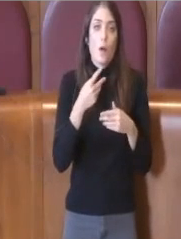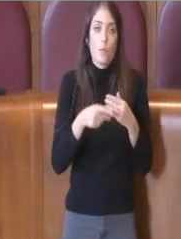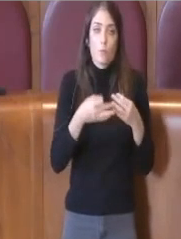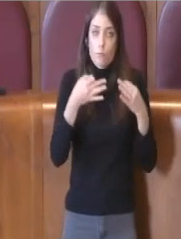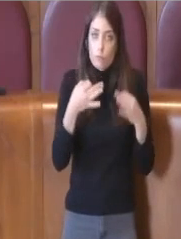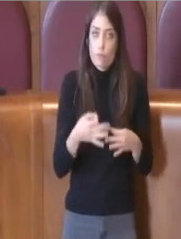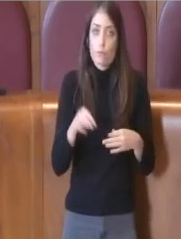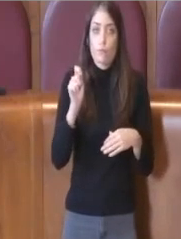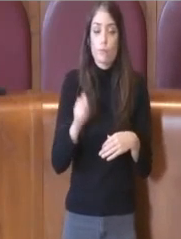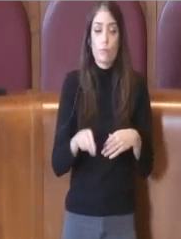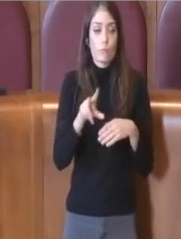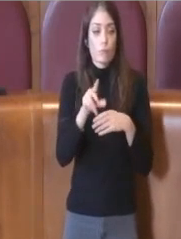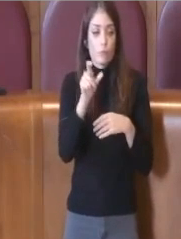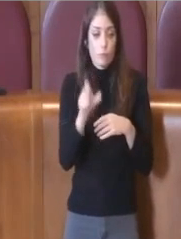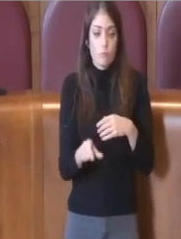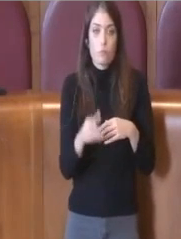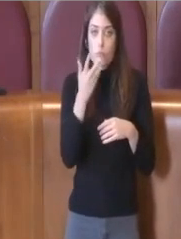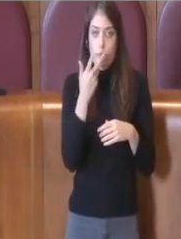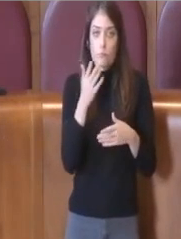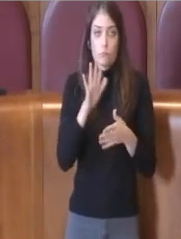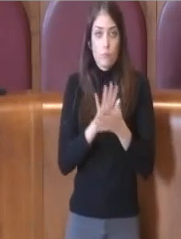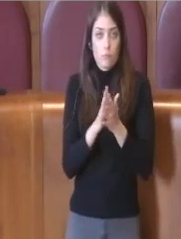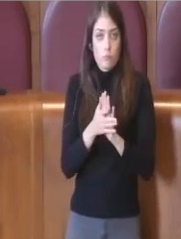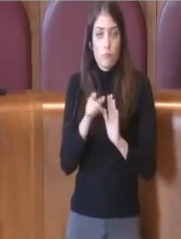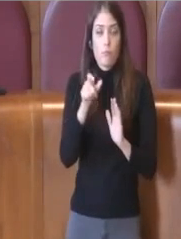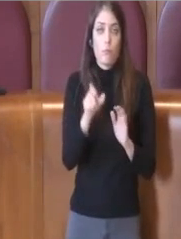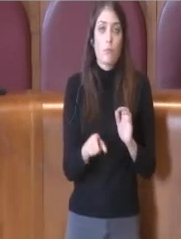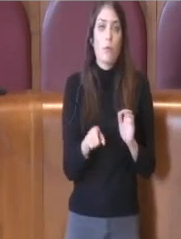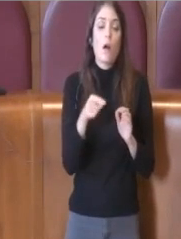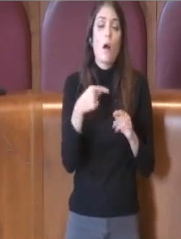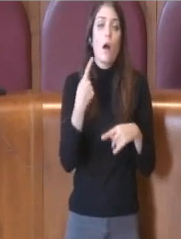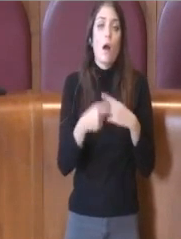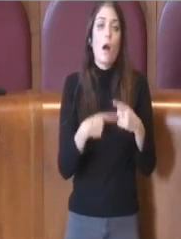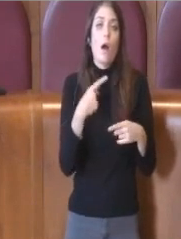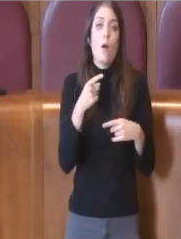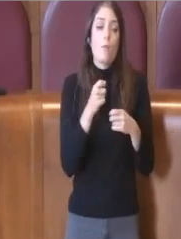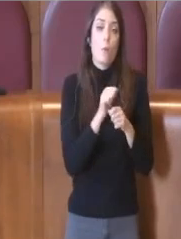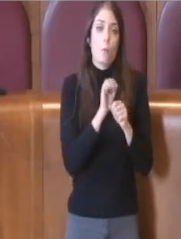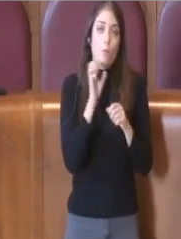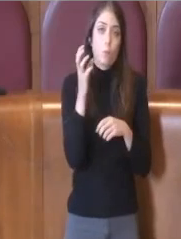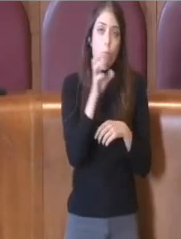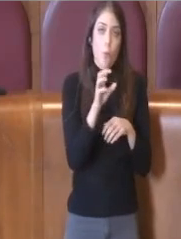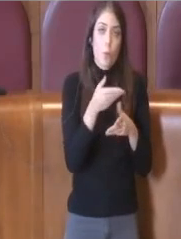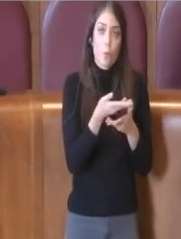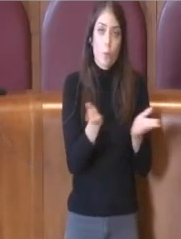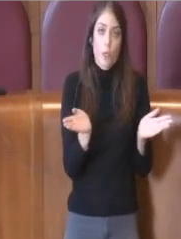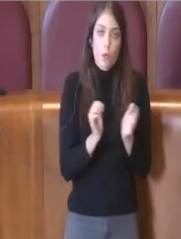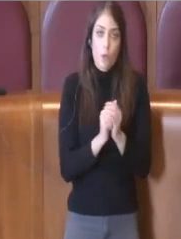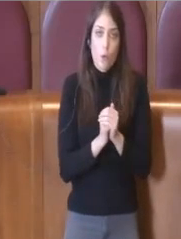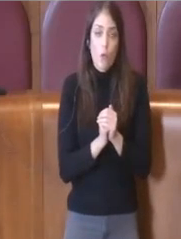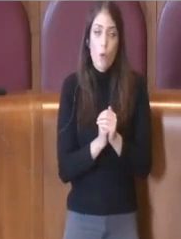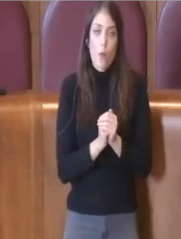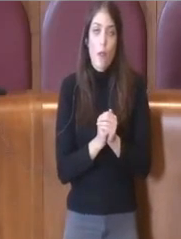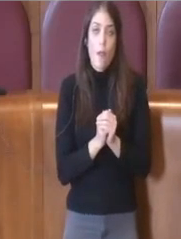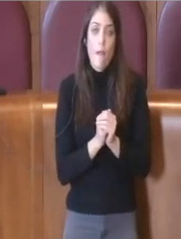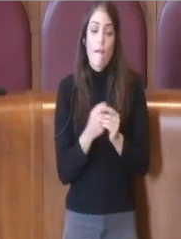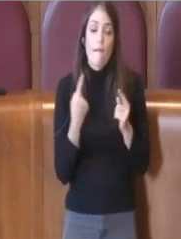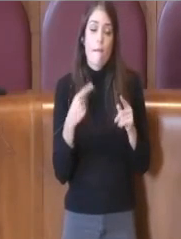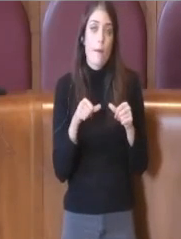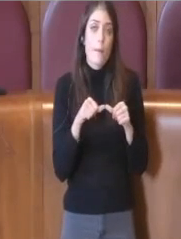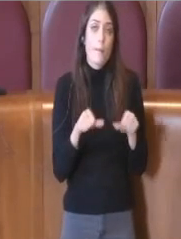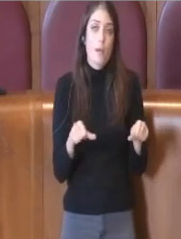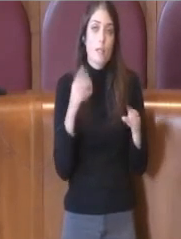si aggiudica, si individua il contraente di questi patti di collaborazione e successivamente si rende pubblico. Questa è la base